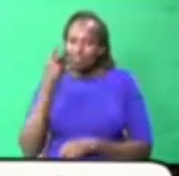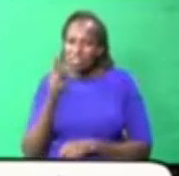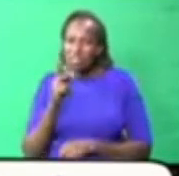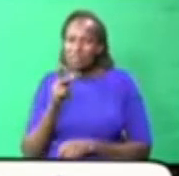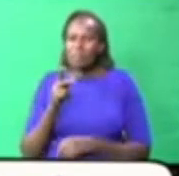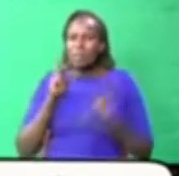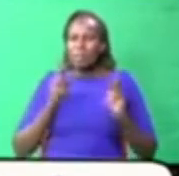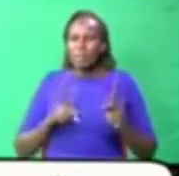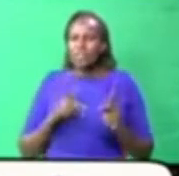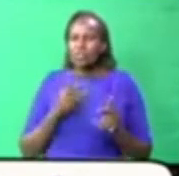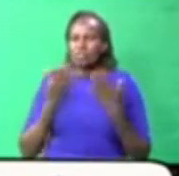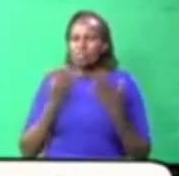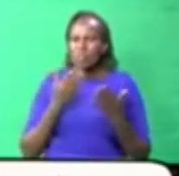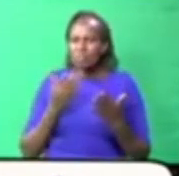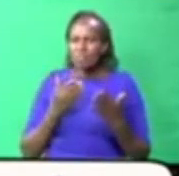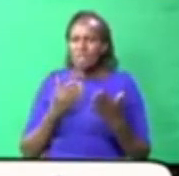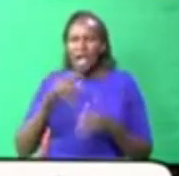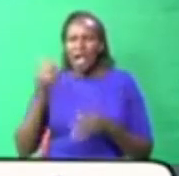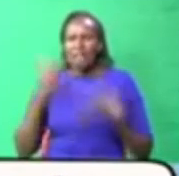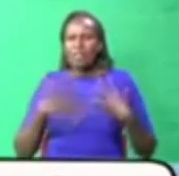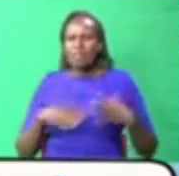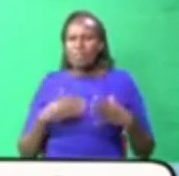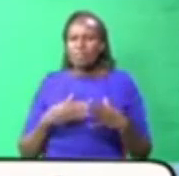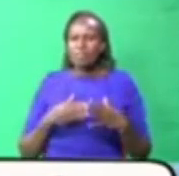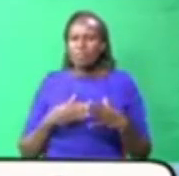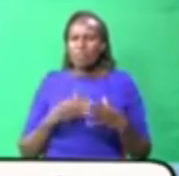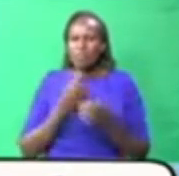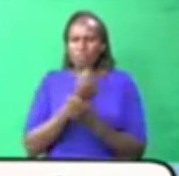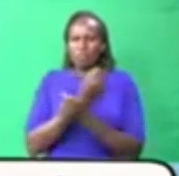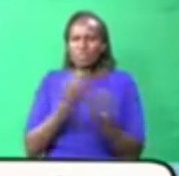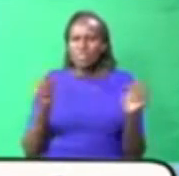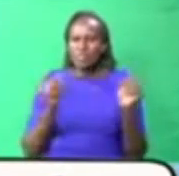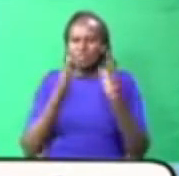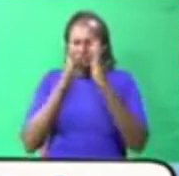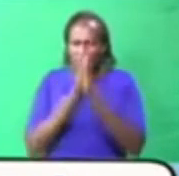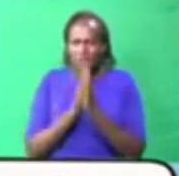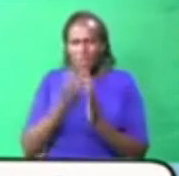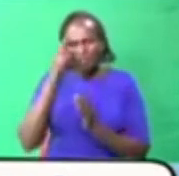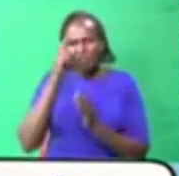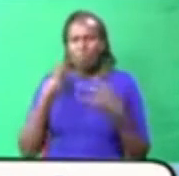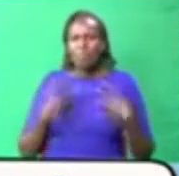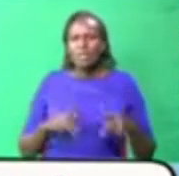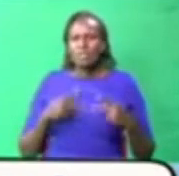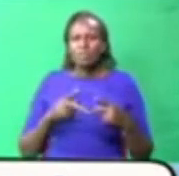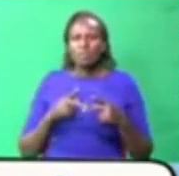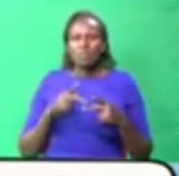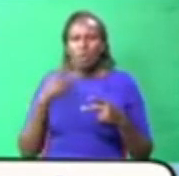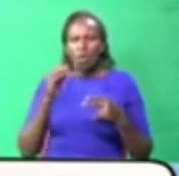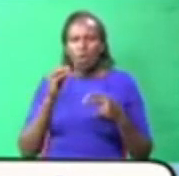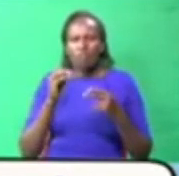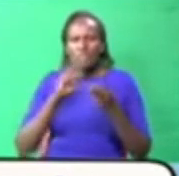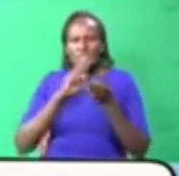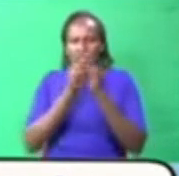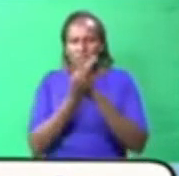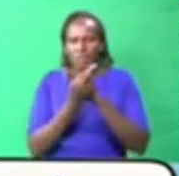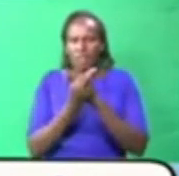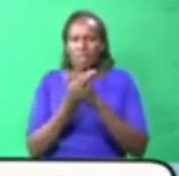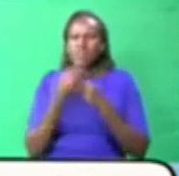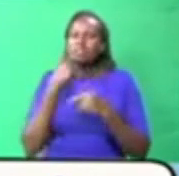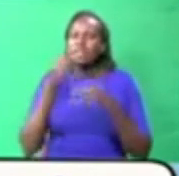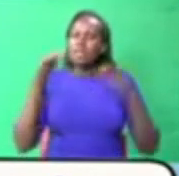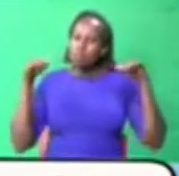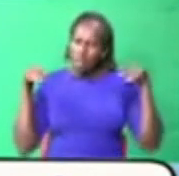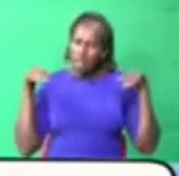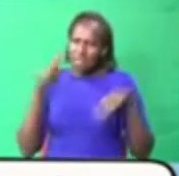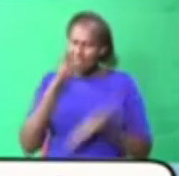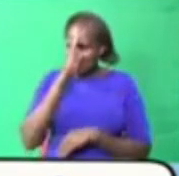mtu hata watu wengine, hata mtu kuokoka, kuombea mtu obira toba. Unamwambia ugoje, siku ya